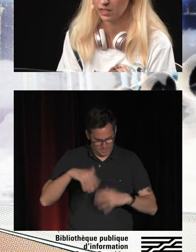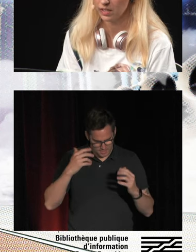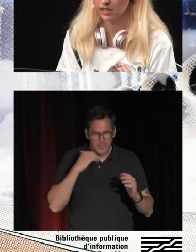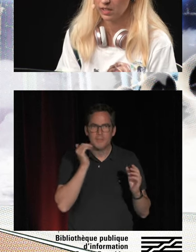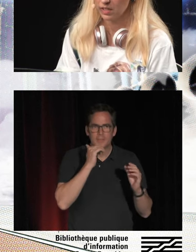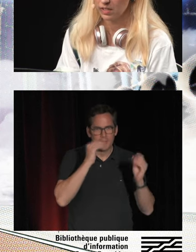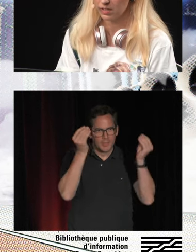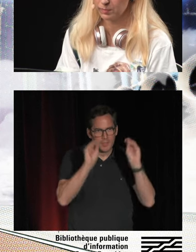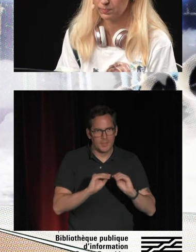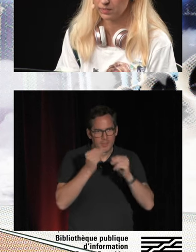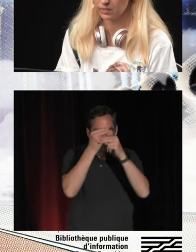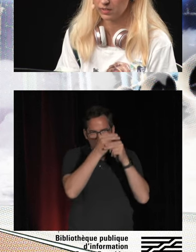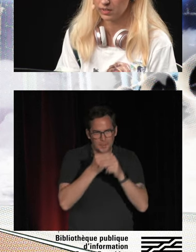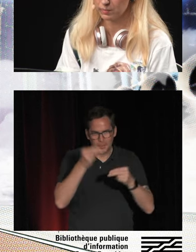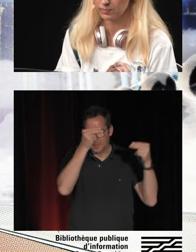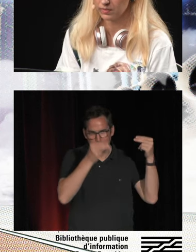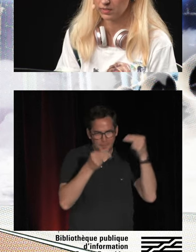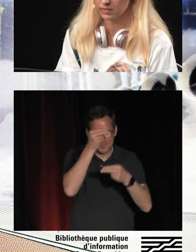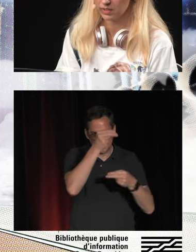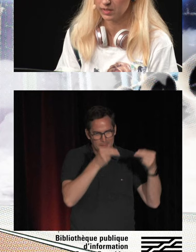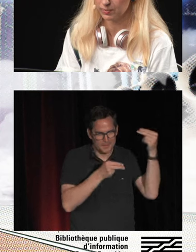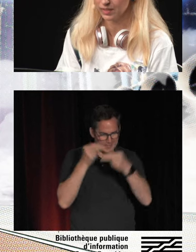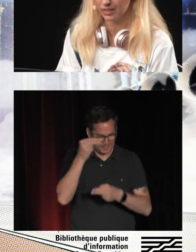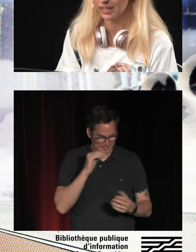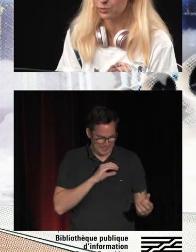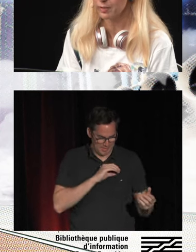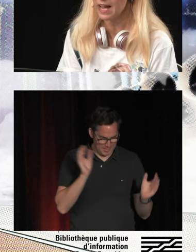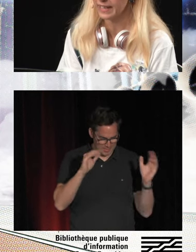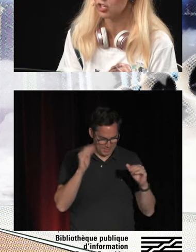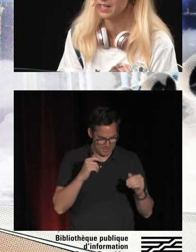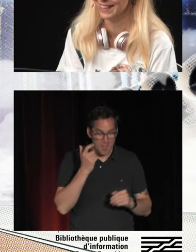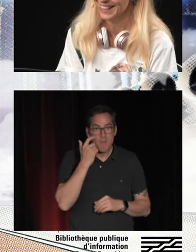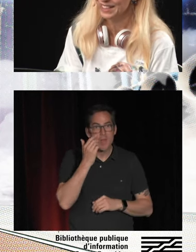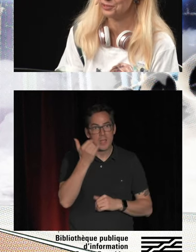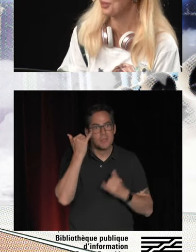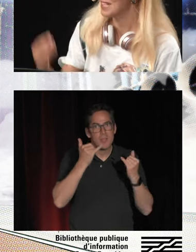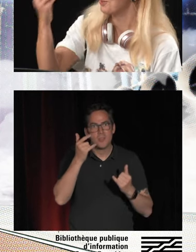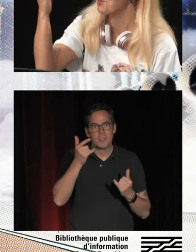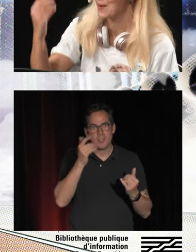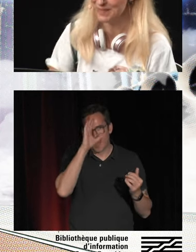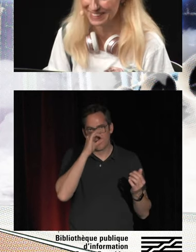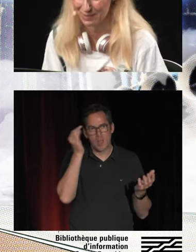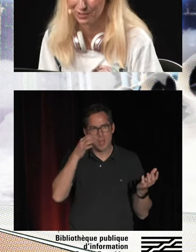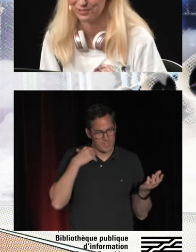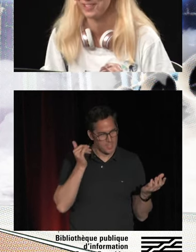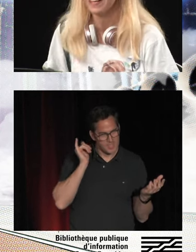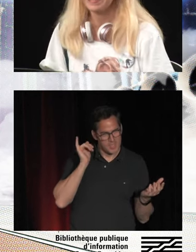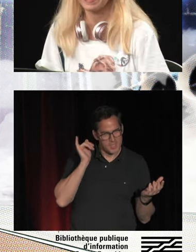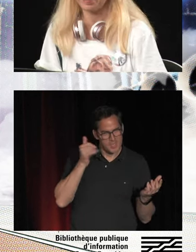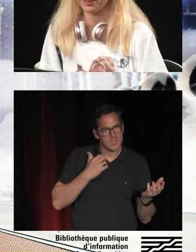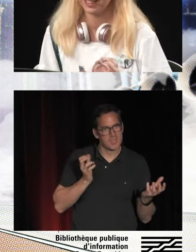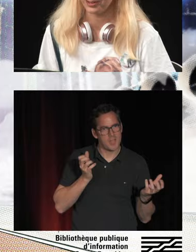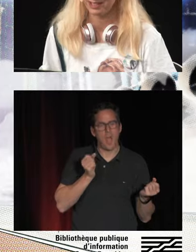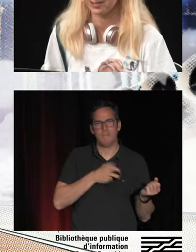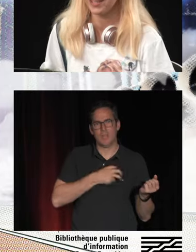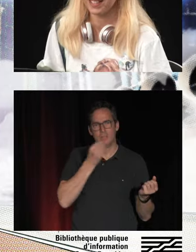rien. Hop. Hop. Hop. Et là, tu vois la RNG. Le truc qui me donne pas le médicament que je veux.